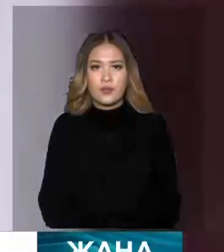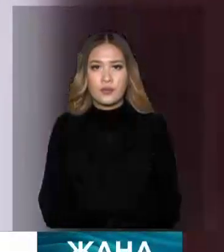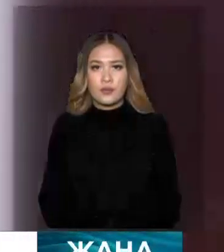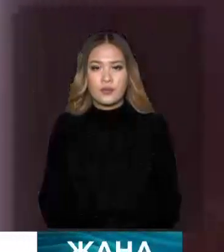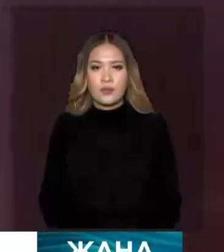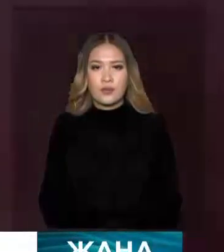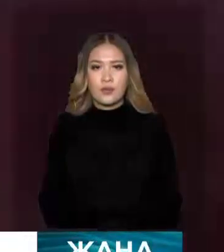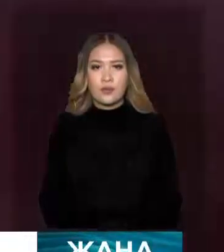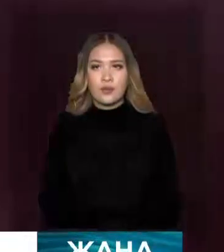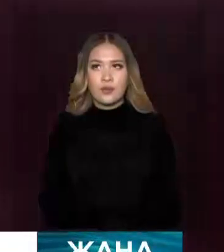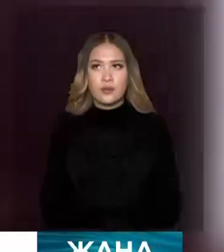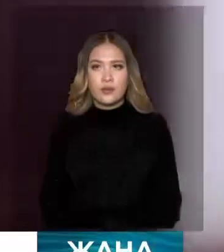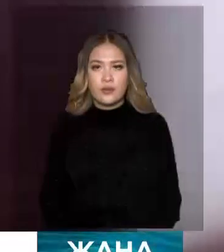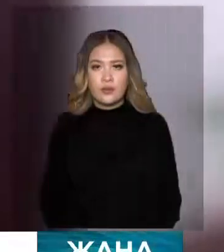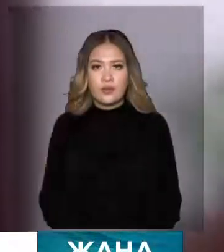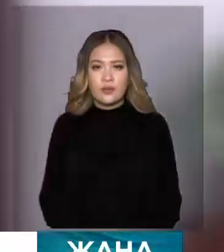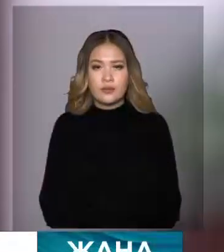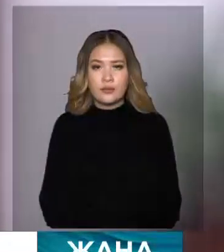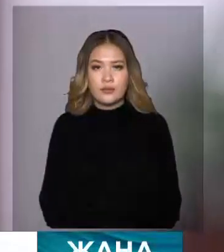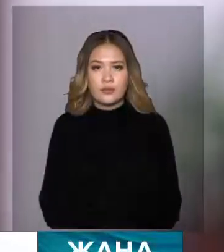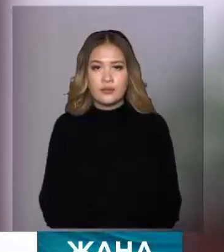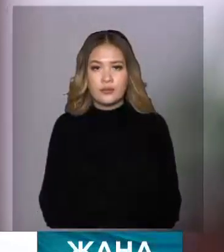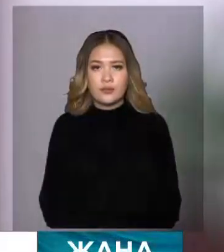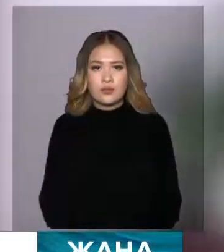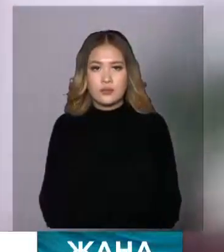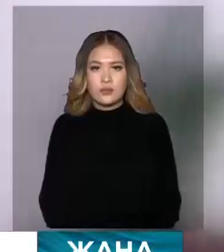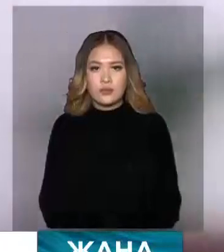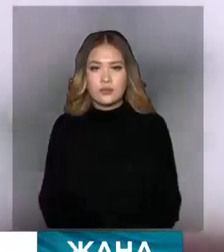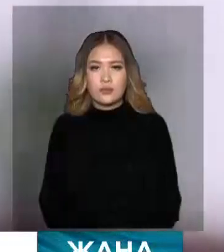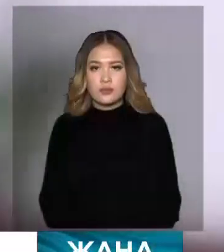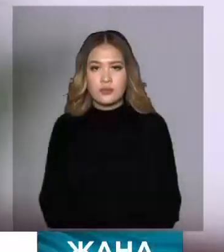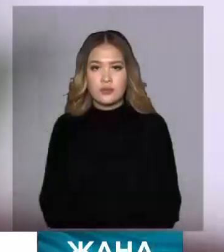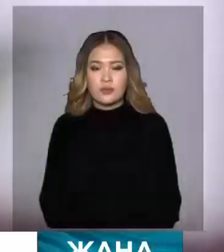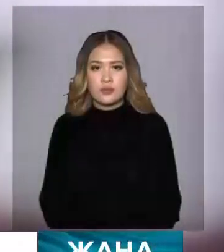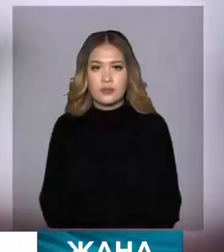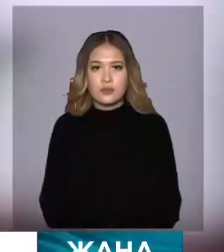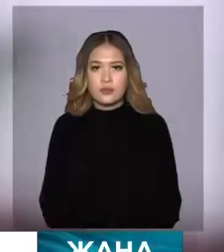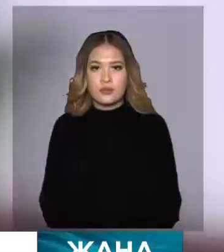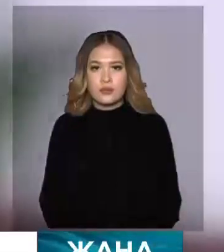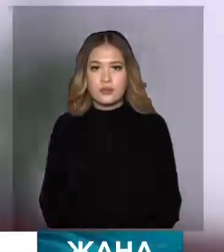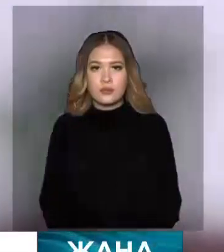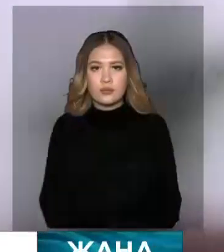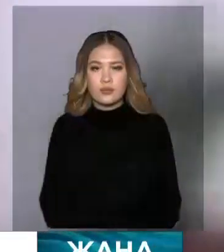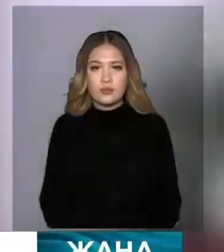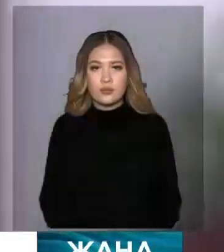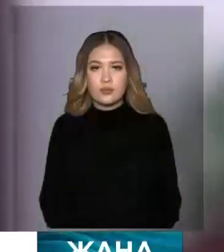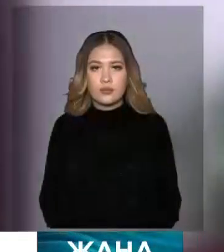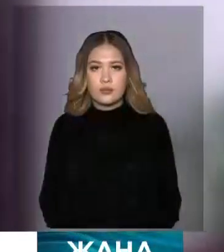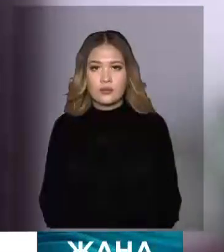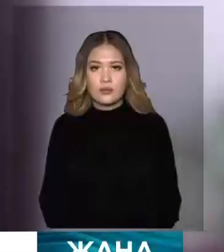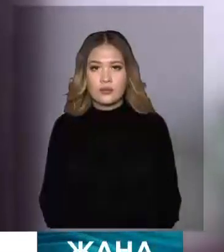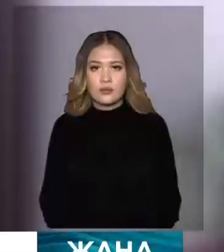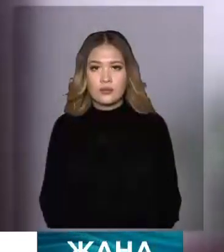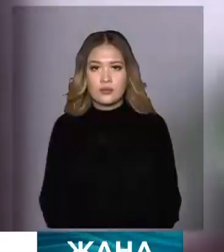Good person. Who are you? Yes. I'm awesome. Awesome. Very good. Nice. I'm smart. Smart. And then?